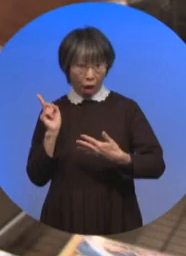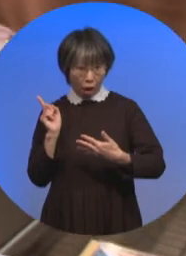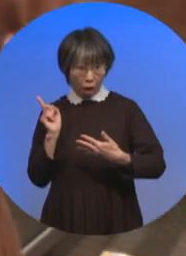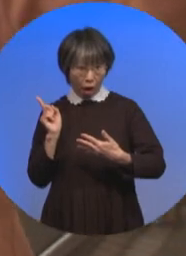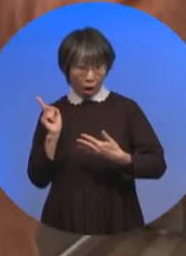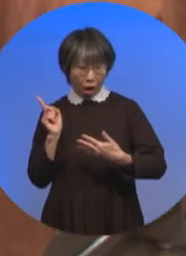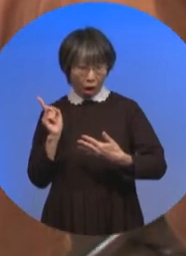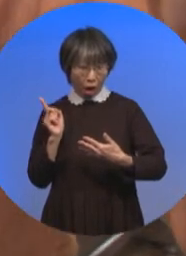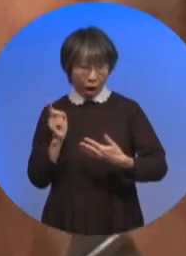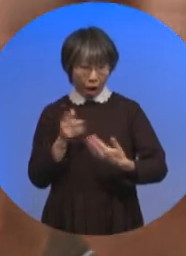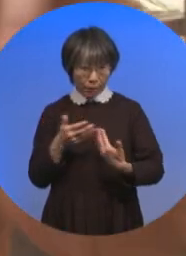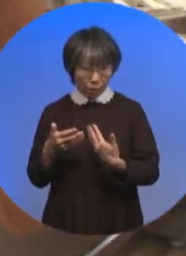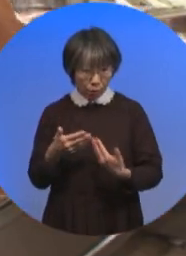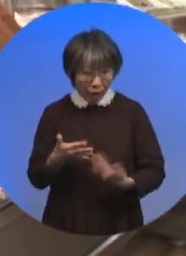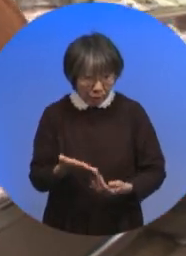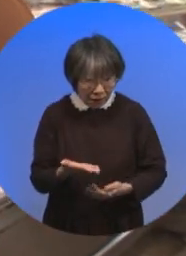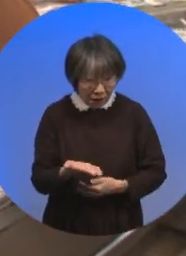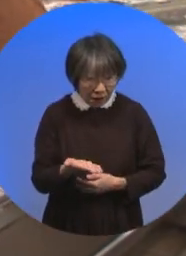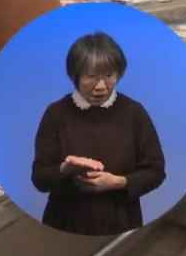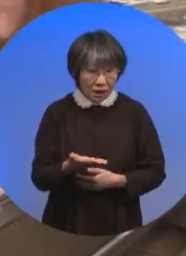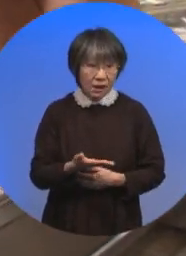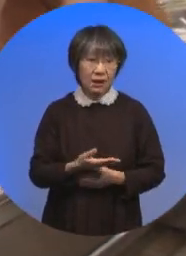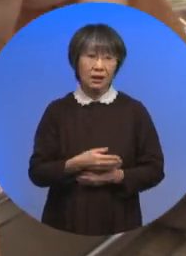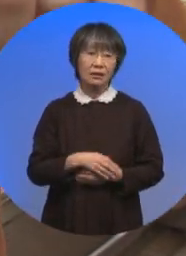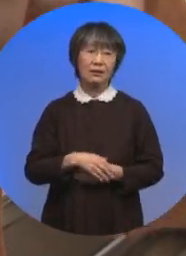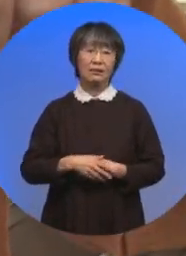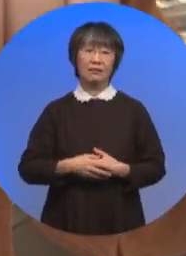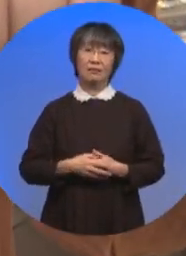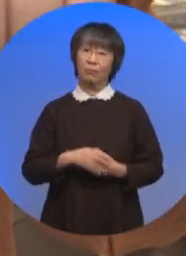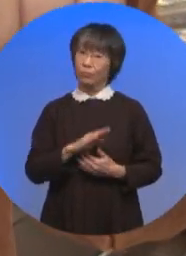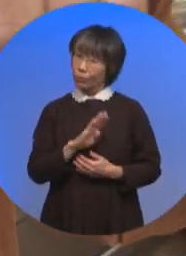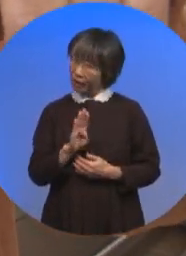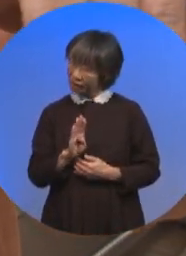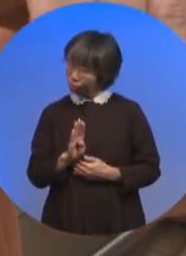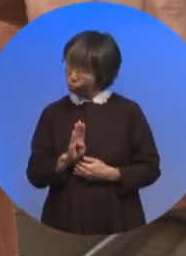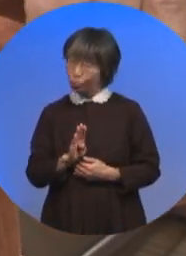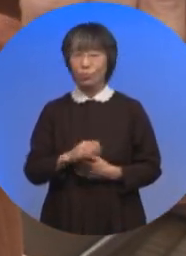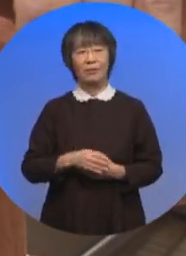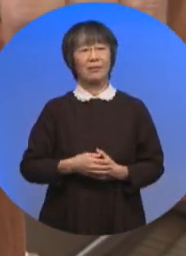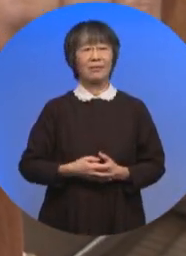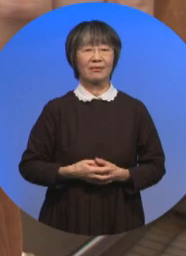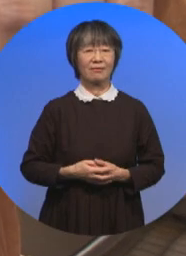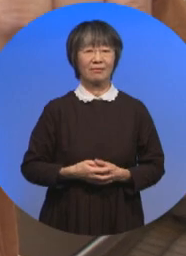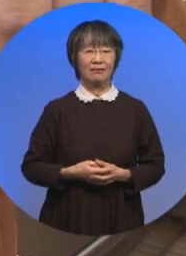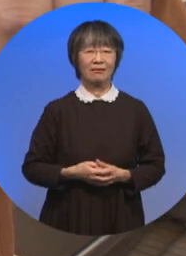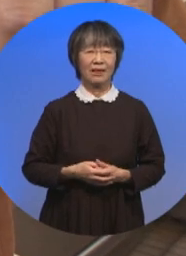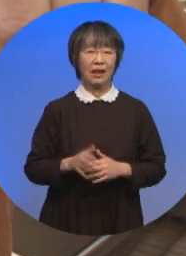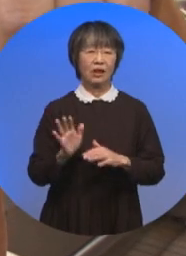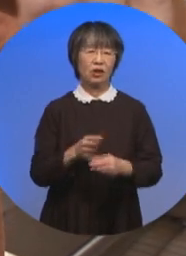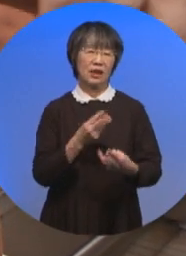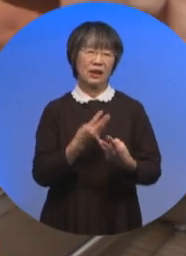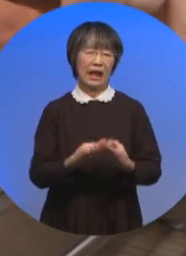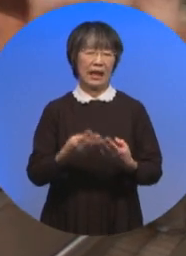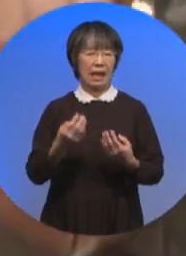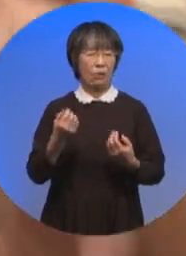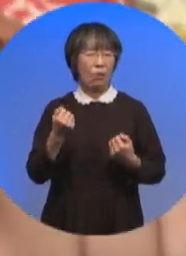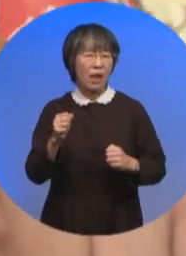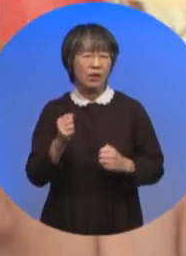ス TV。 フォックス TV。 フォックス TV 来るか。スイートでロケやるか、フォックス